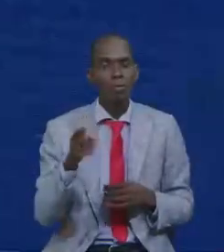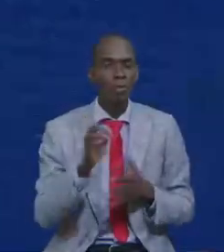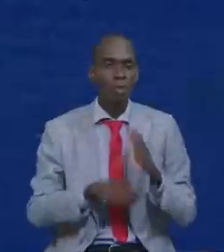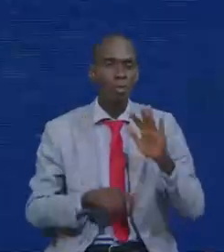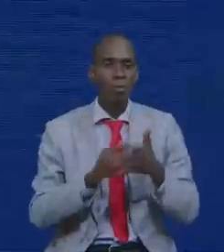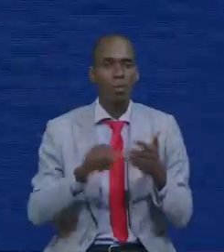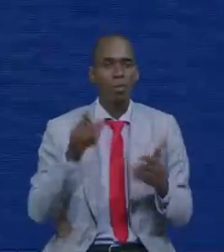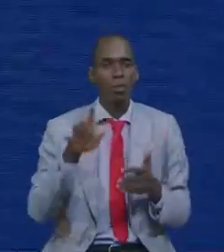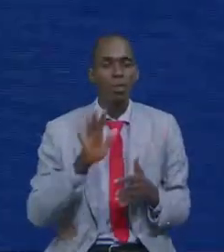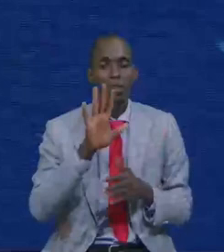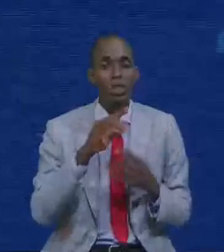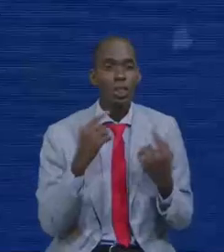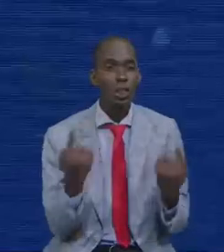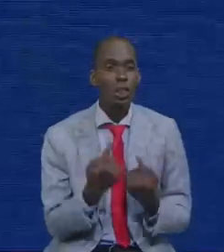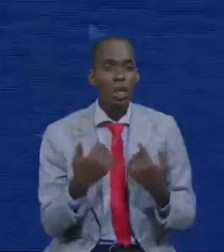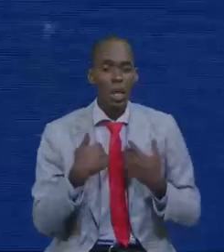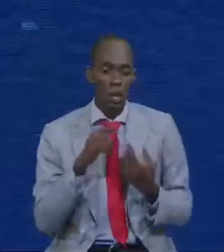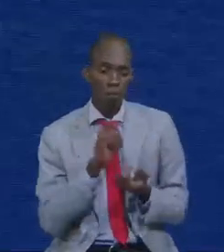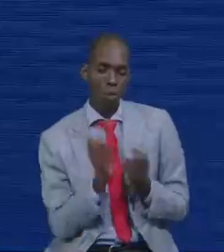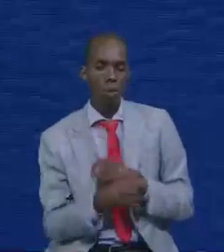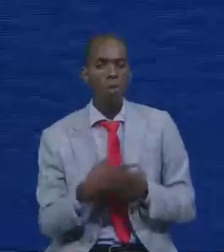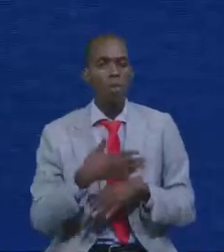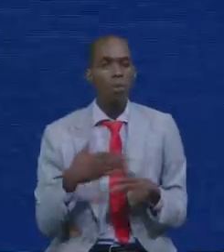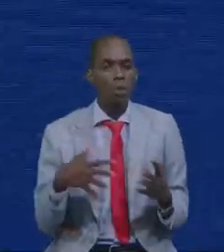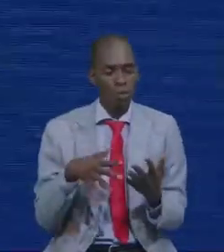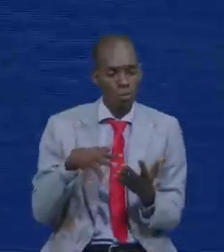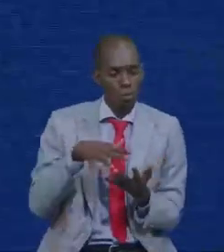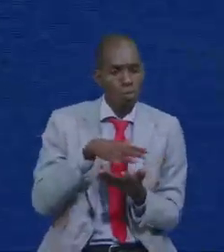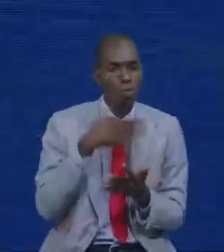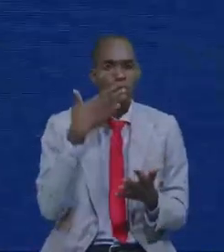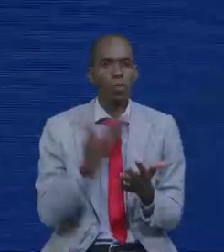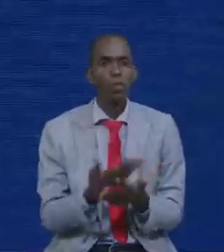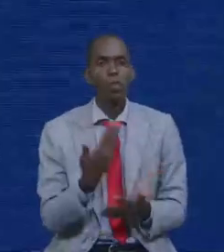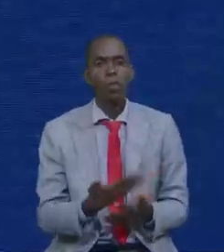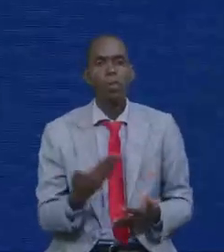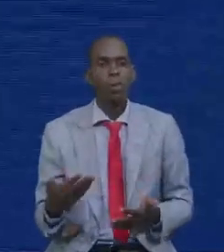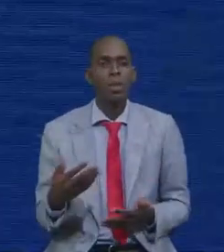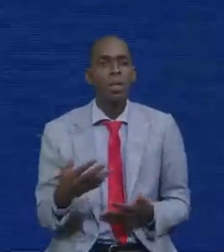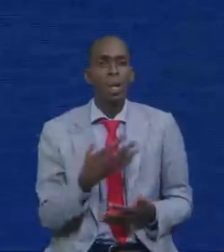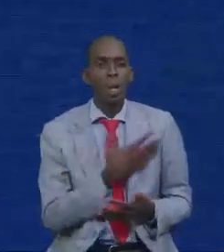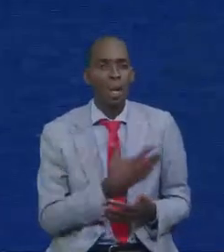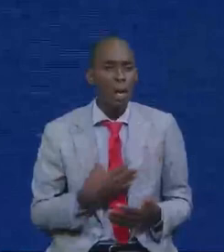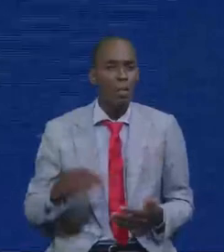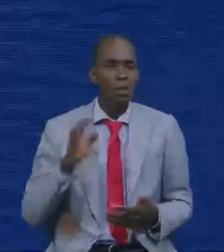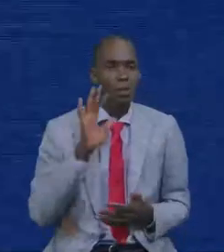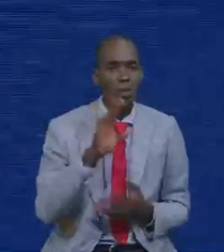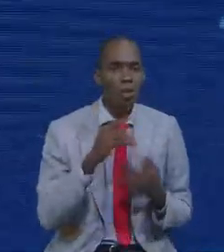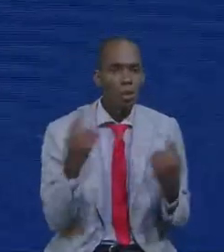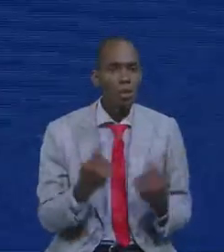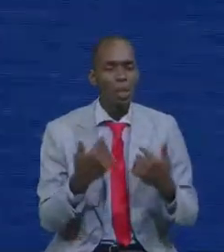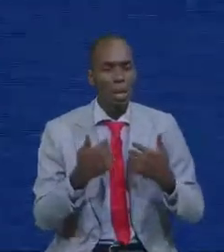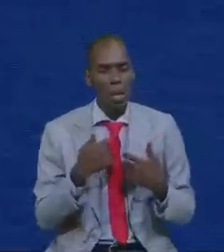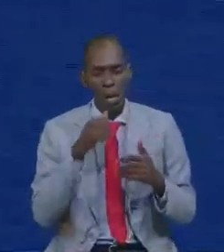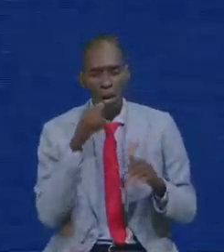n'a pas lieu. Ce sont vos péchés qui vous privent de ces biens. Toutes ces